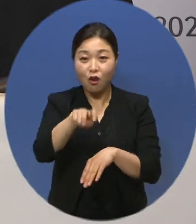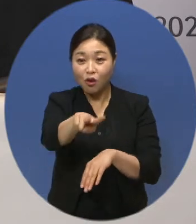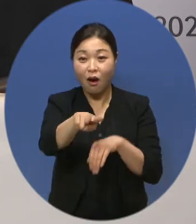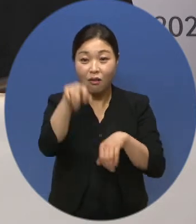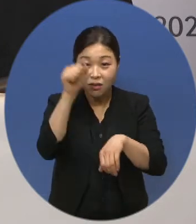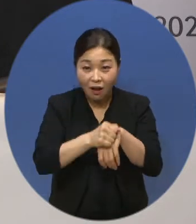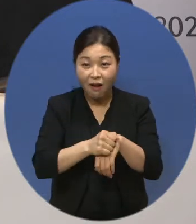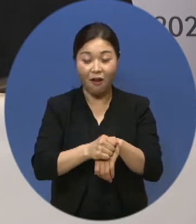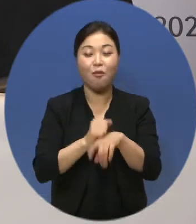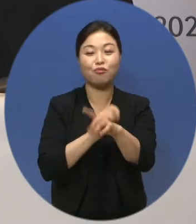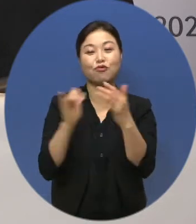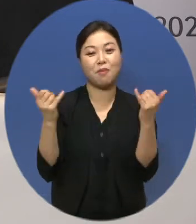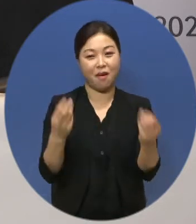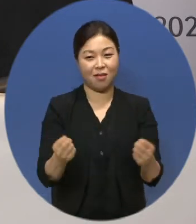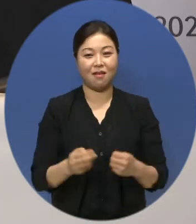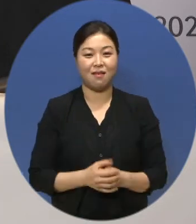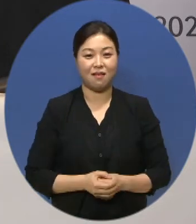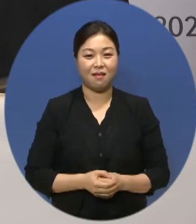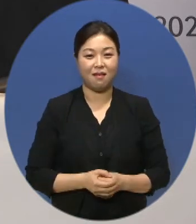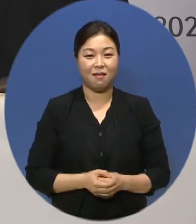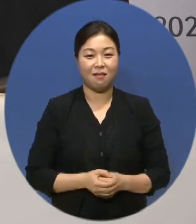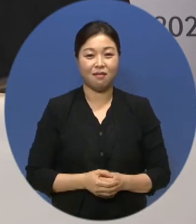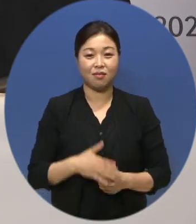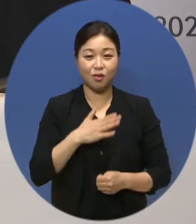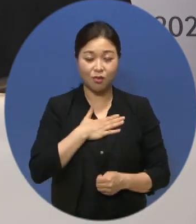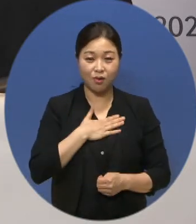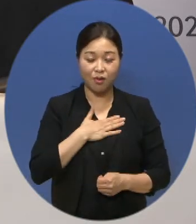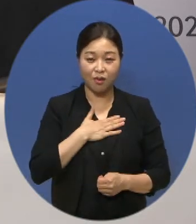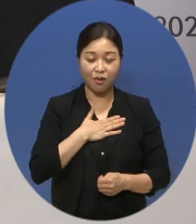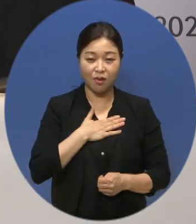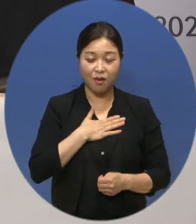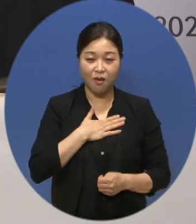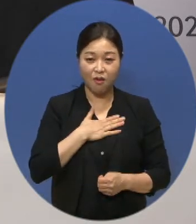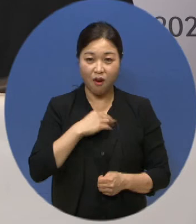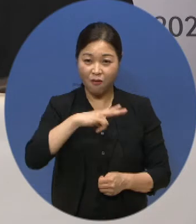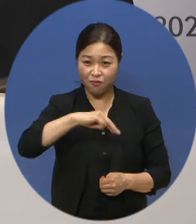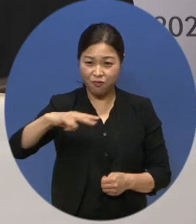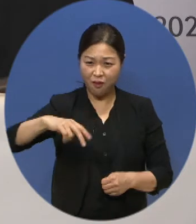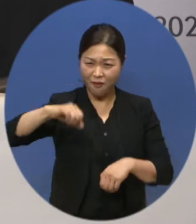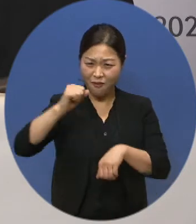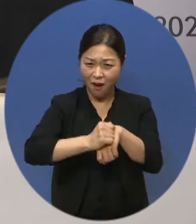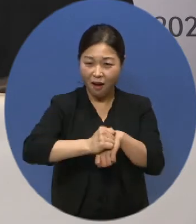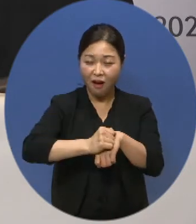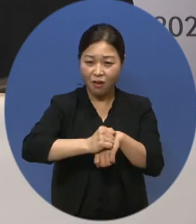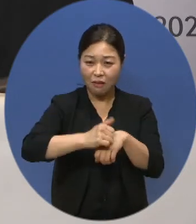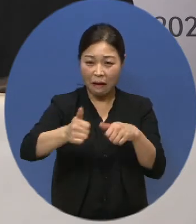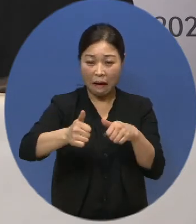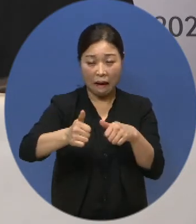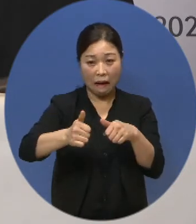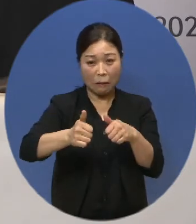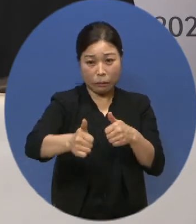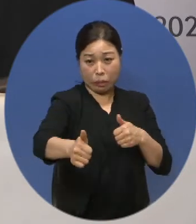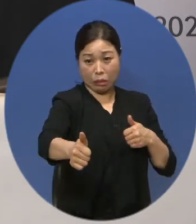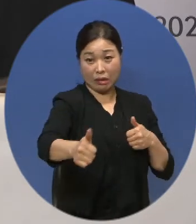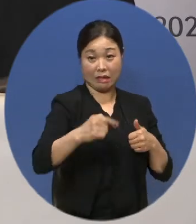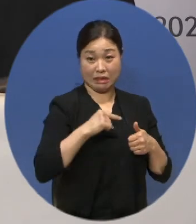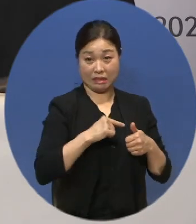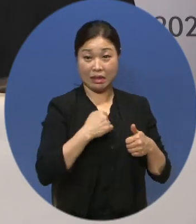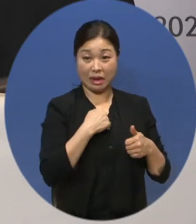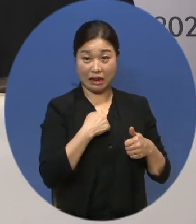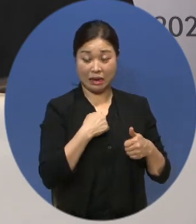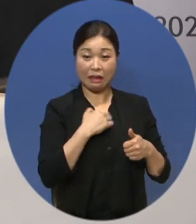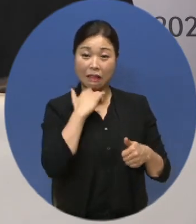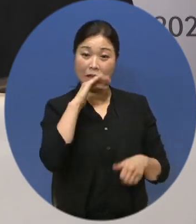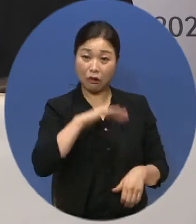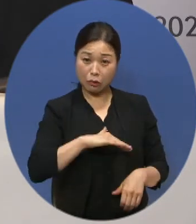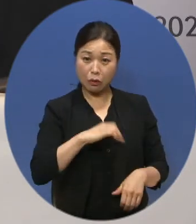정말 많은데 네. 그런 분들이랑 저는 이제 너무 제가 거기서는 되게 동떨어진 사람이었거든요. 아하. 그 너무